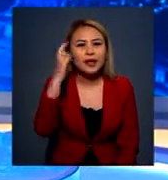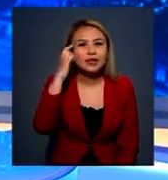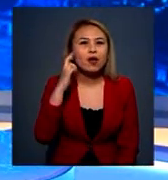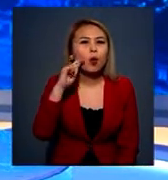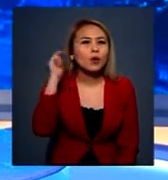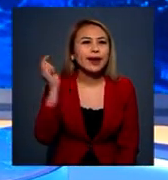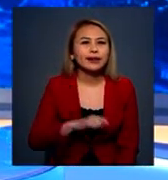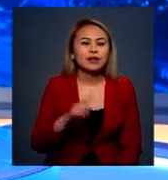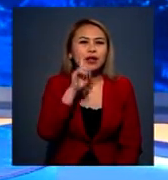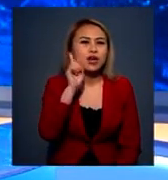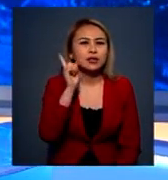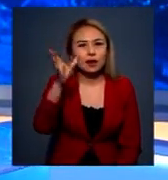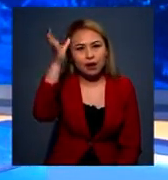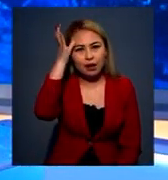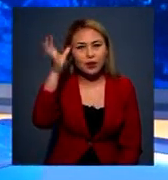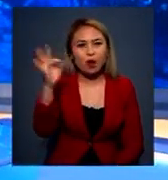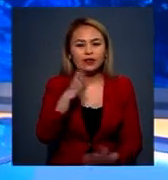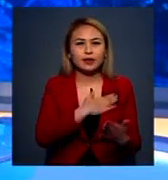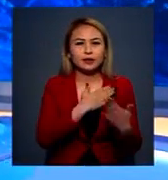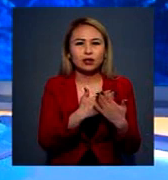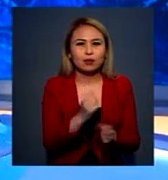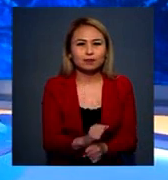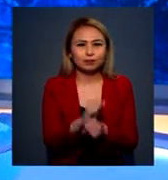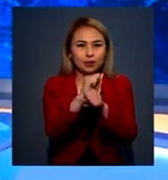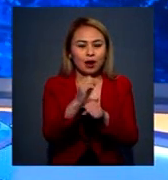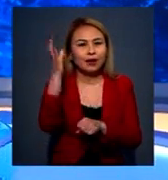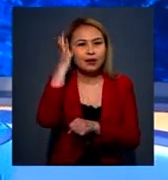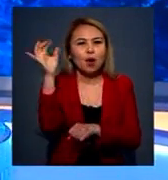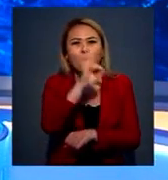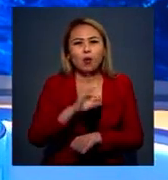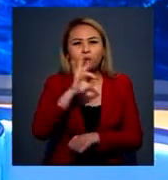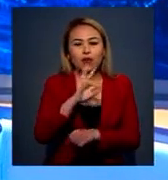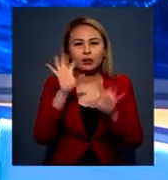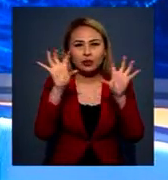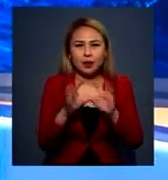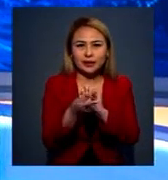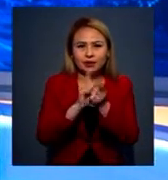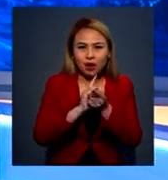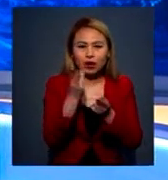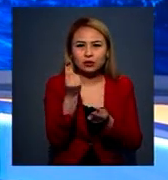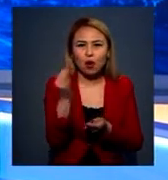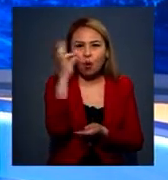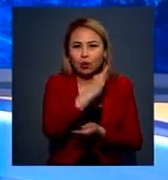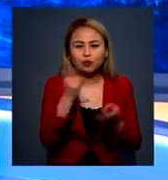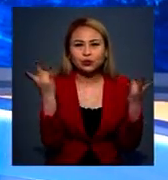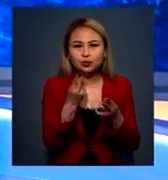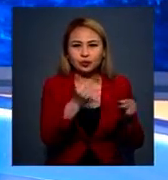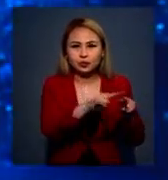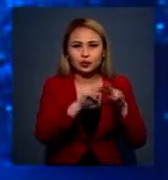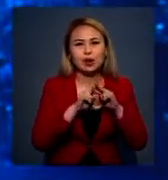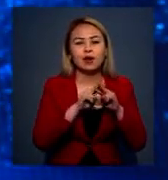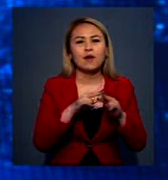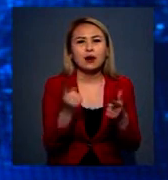Киевте украиналық жас ғалымдар наразылық акциясын ұйымдастырды. Мамандар ғылым саласы реформаны және қаржыландыруды қажет ететіндігін